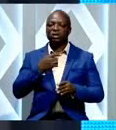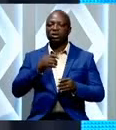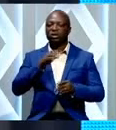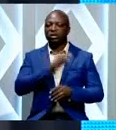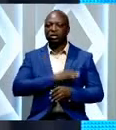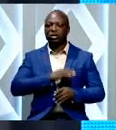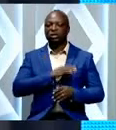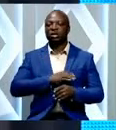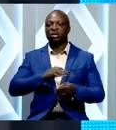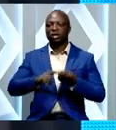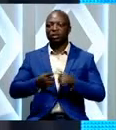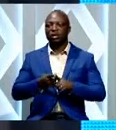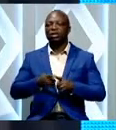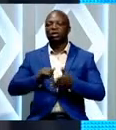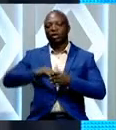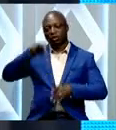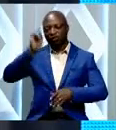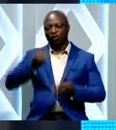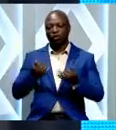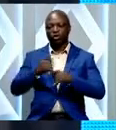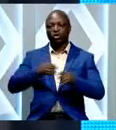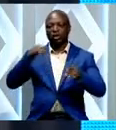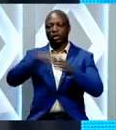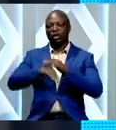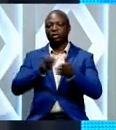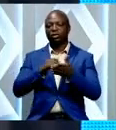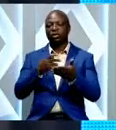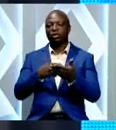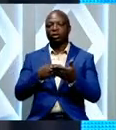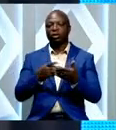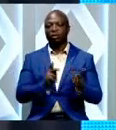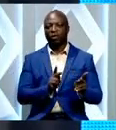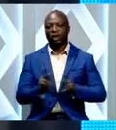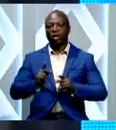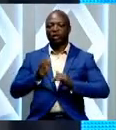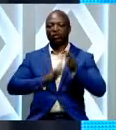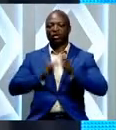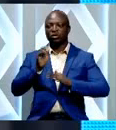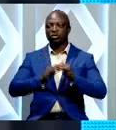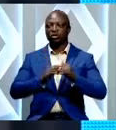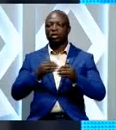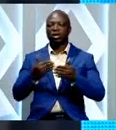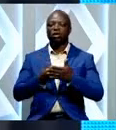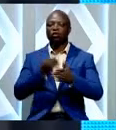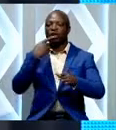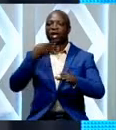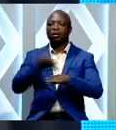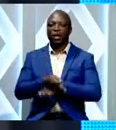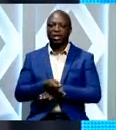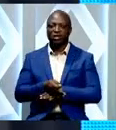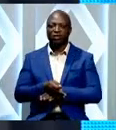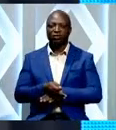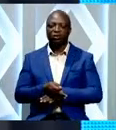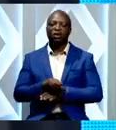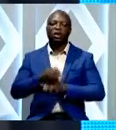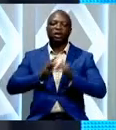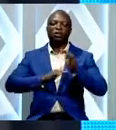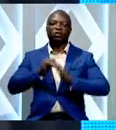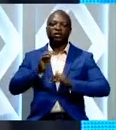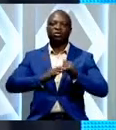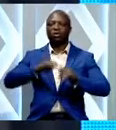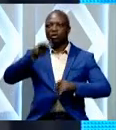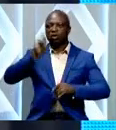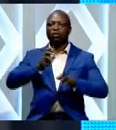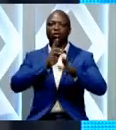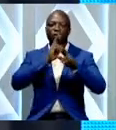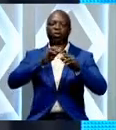Adesina, c'est qu'il nous faut aujourd'hui intégrer dans nos plans d'infrastructures un nouvel impératif. Les infrastructures doivent